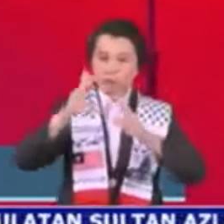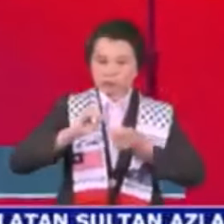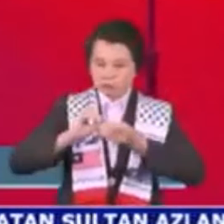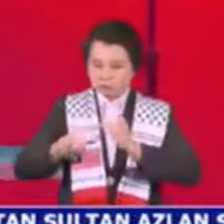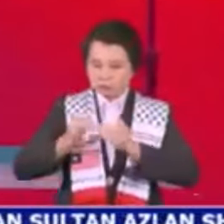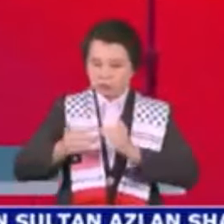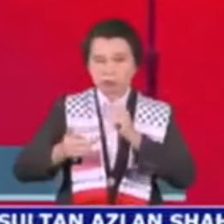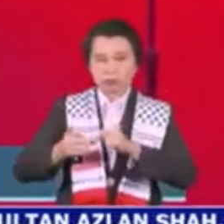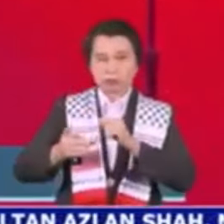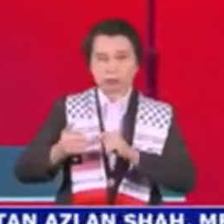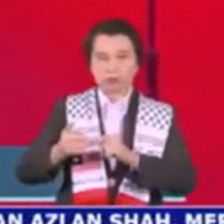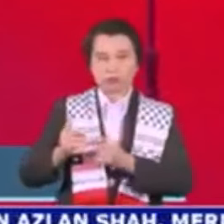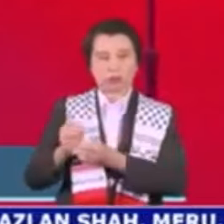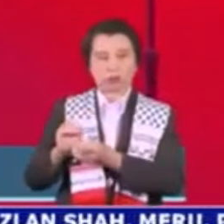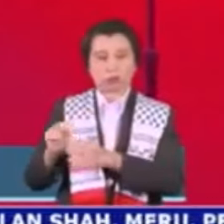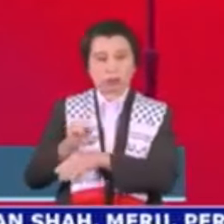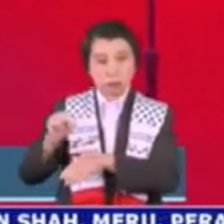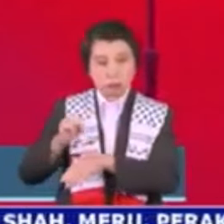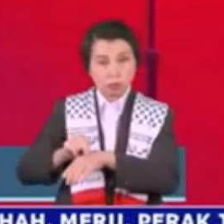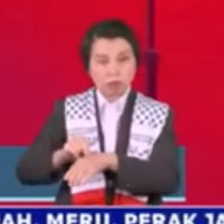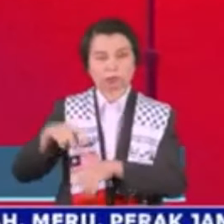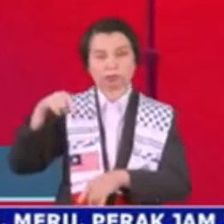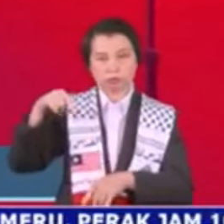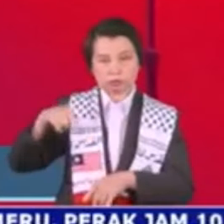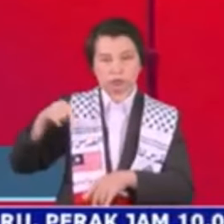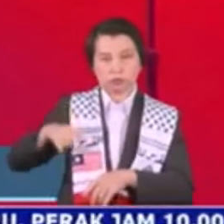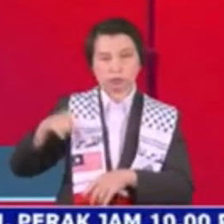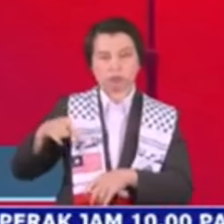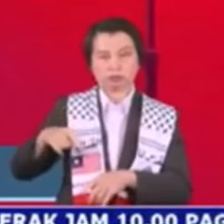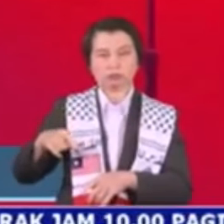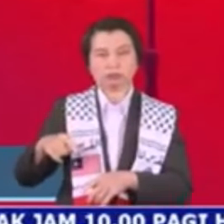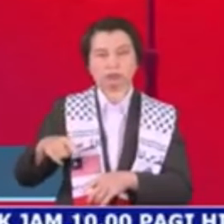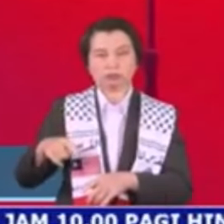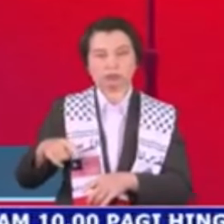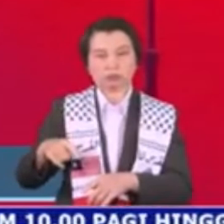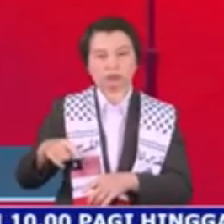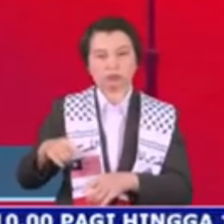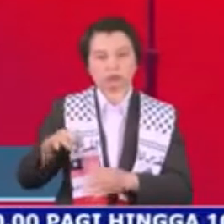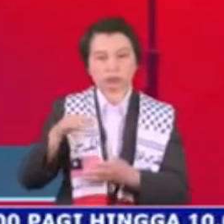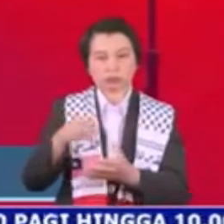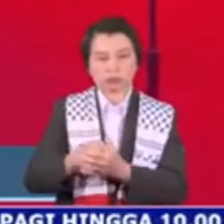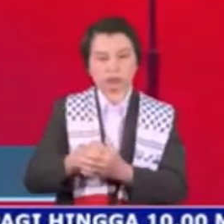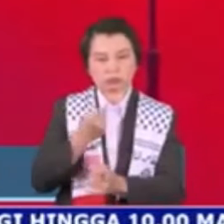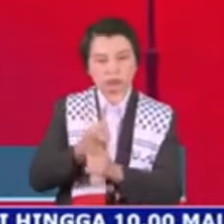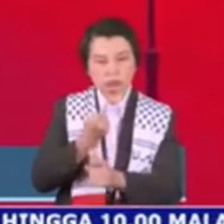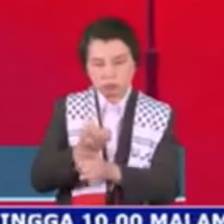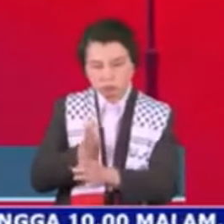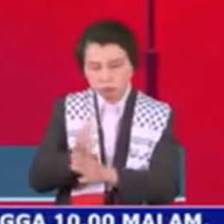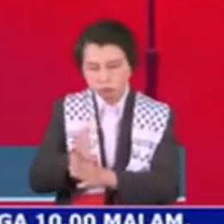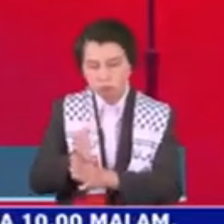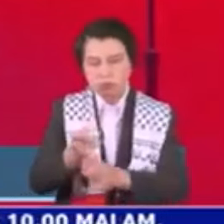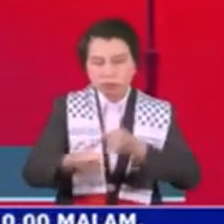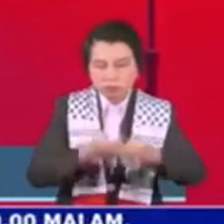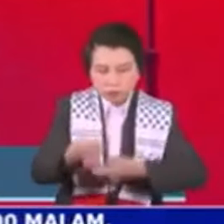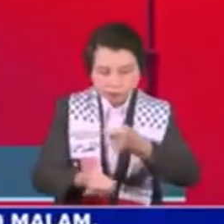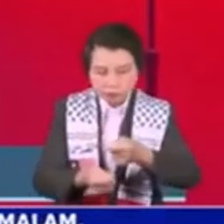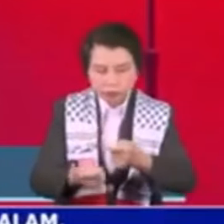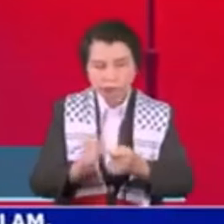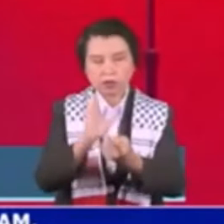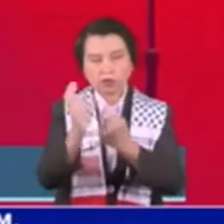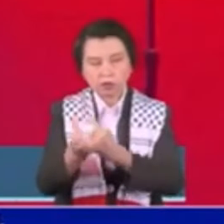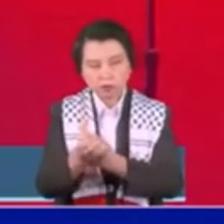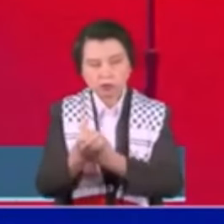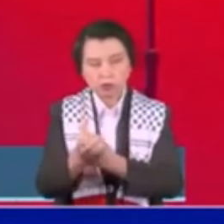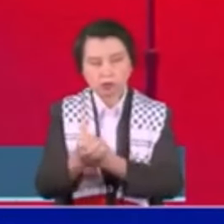Digital National Strategic Initiative on the pivotal sectors of trade, agriculture,